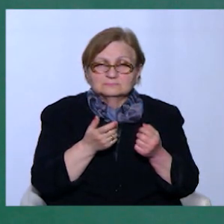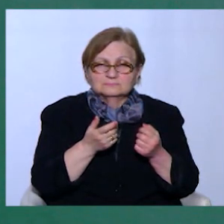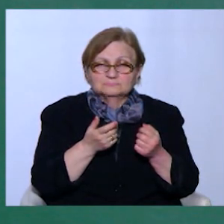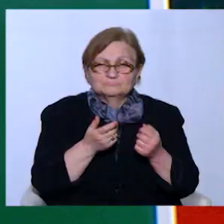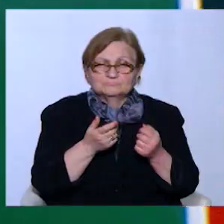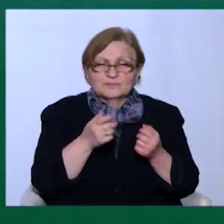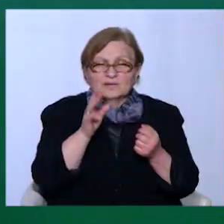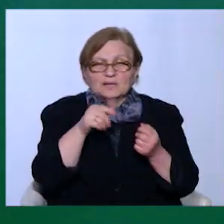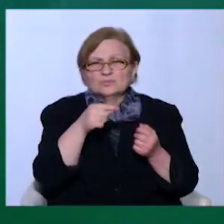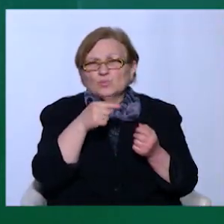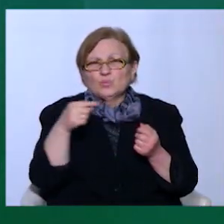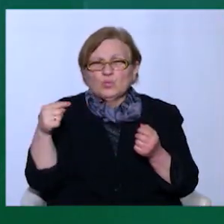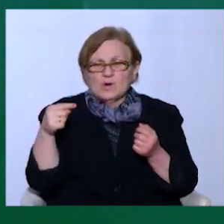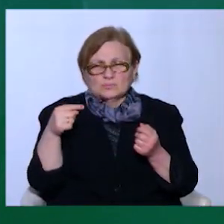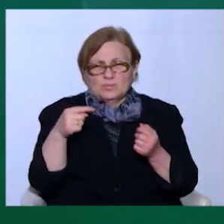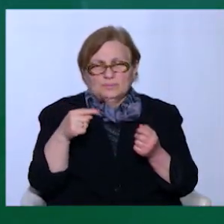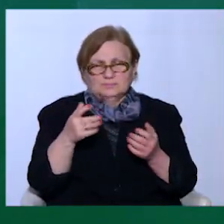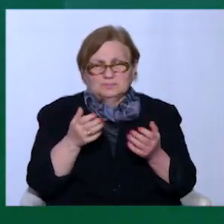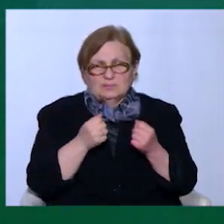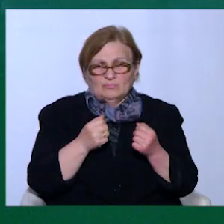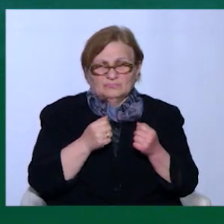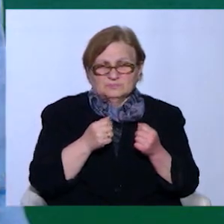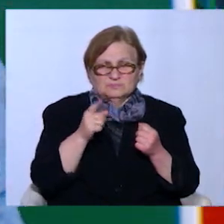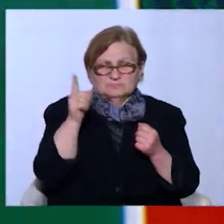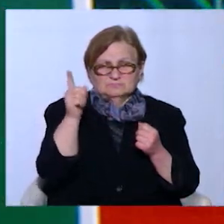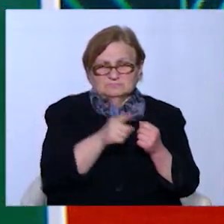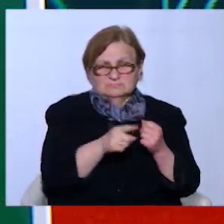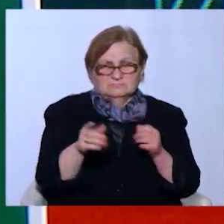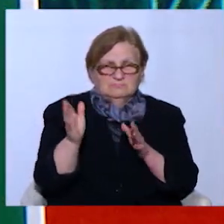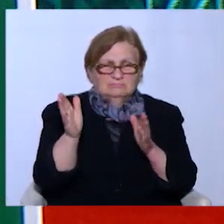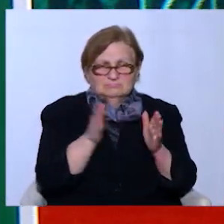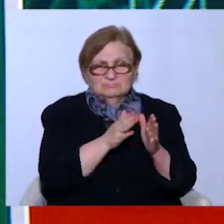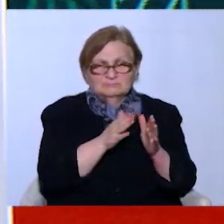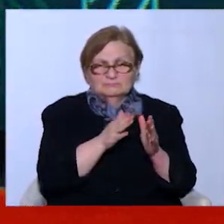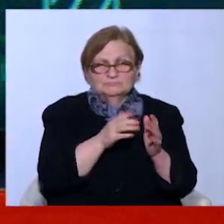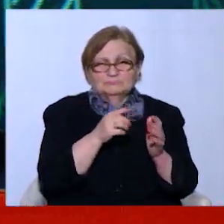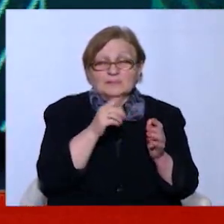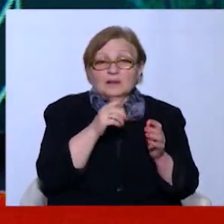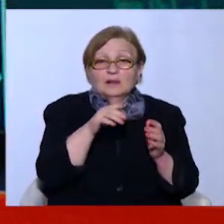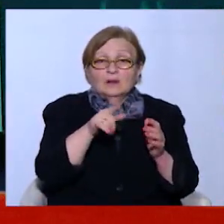მიიღება მოკლედ უარყოფითი სიდიდე. ეს ნიშნავს, რომ ფუნქცია x-ის უდრის 1